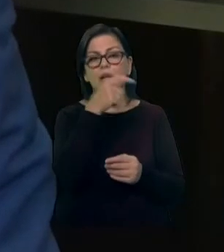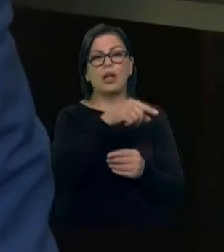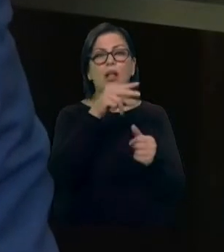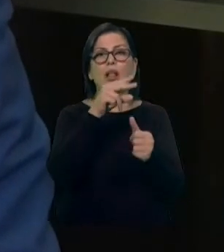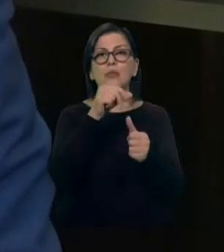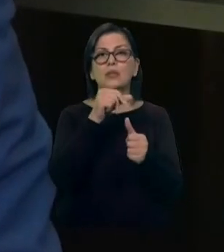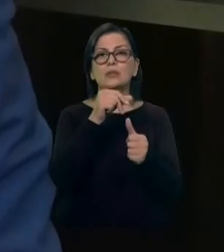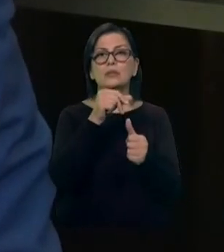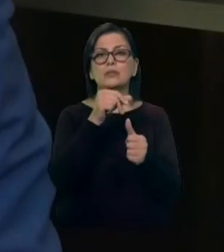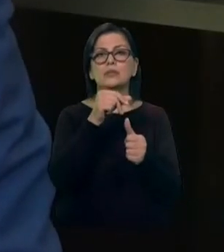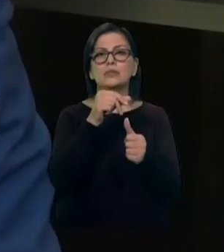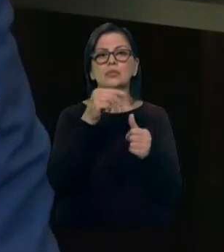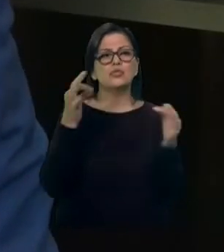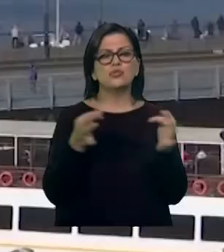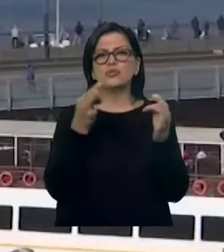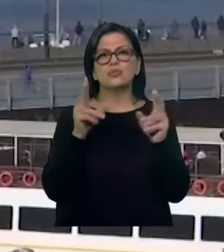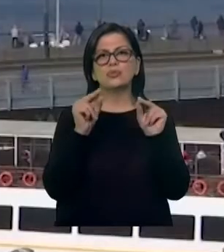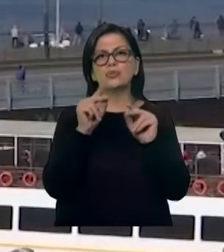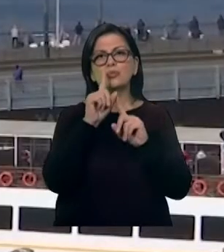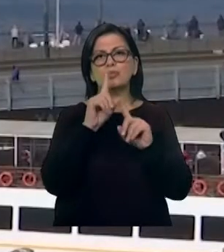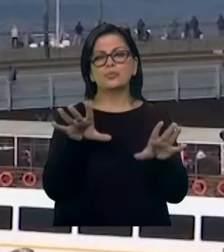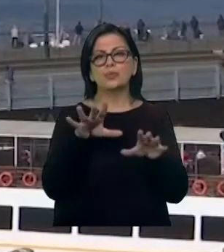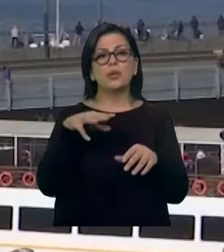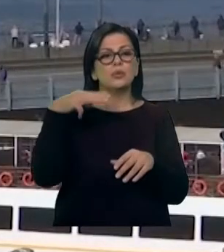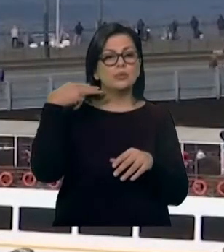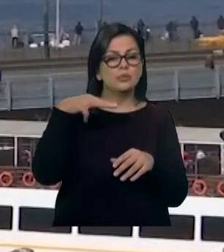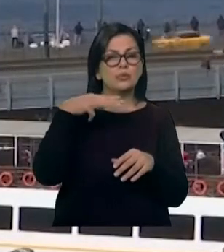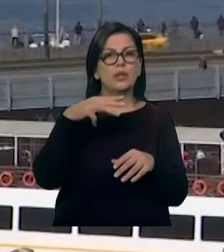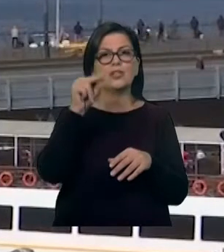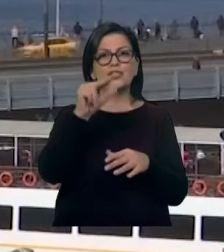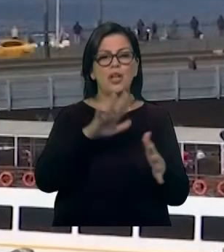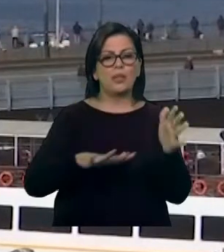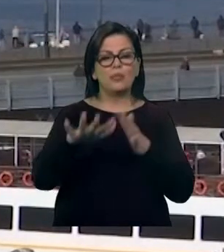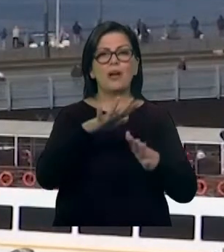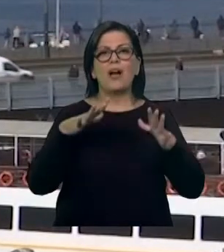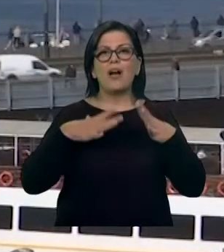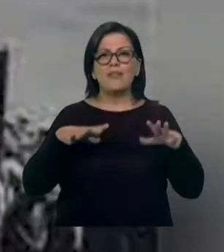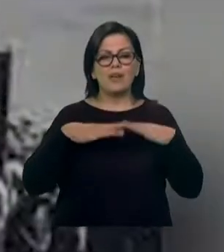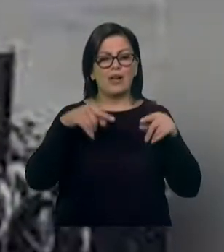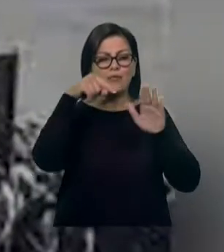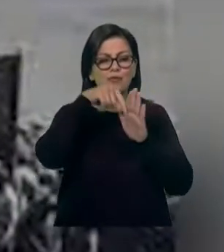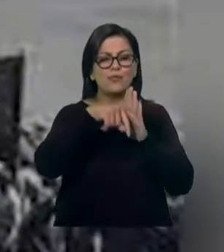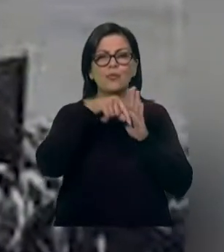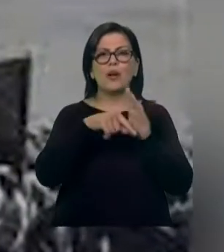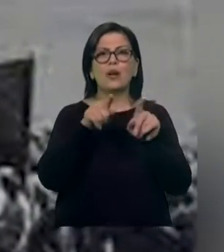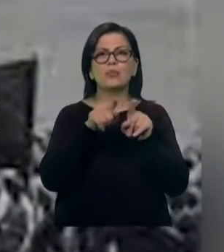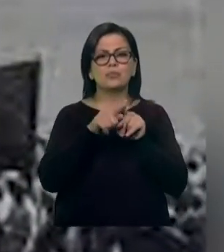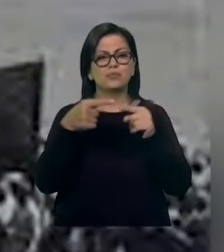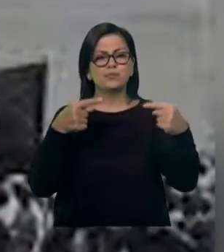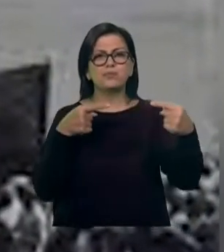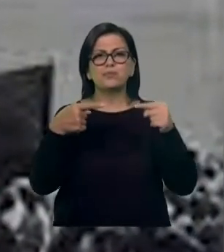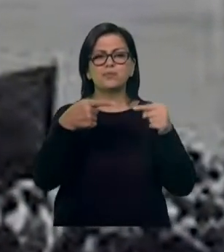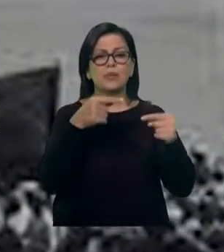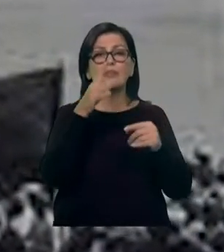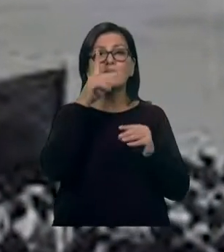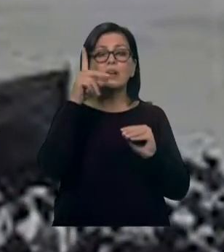Ermənistana heç bir uğur gətirə bilməz. Türkiyə və Cənubi Qafqazda ərazi mübahisələrinə son qoyan Qars müqaviləsi müddətsiz bağlandığı